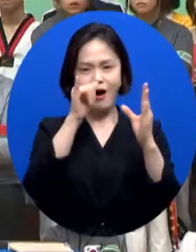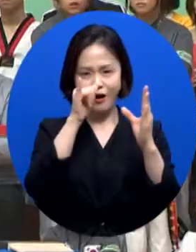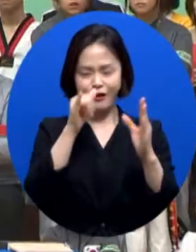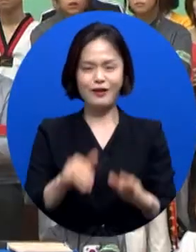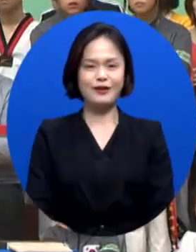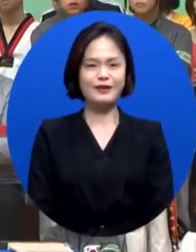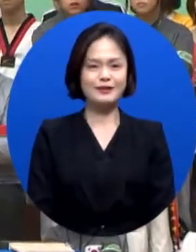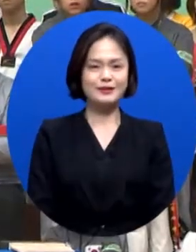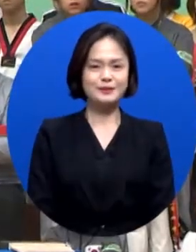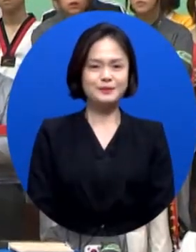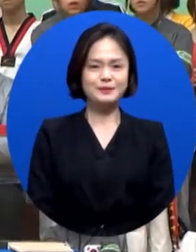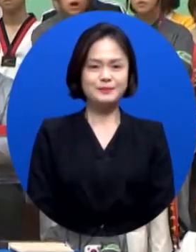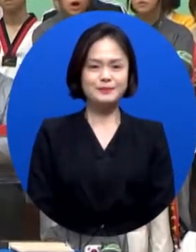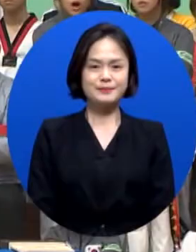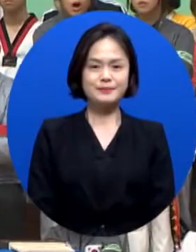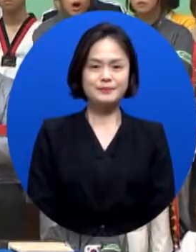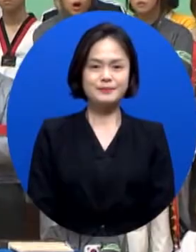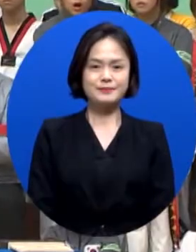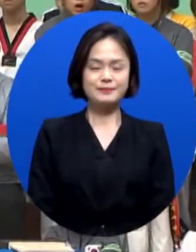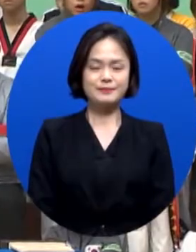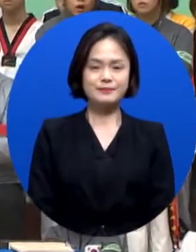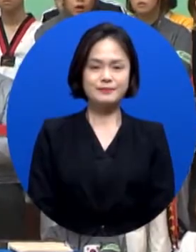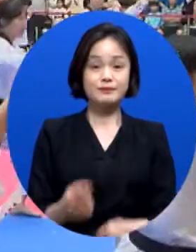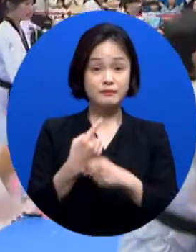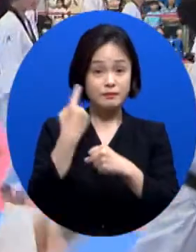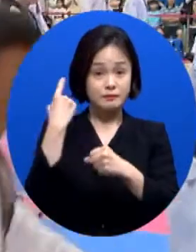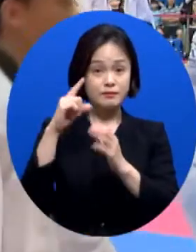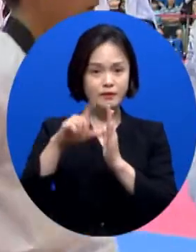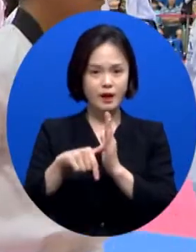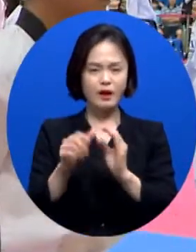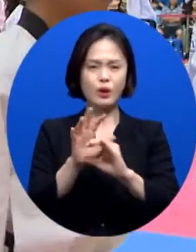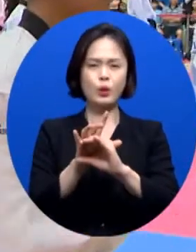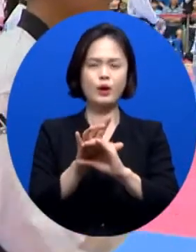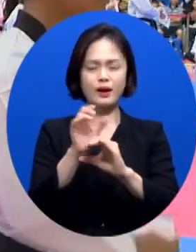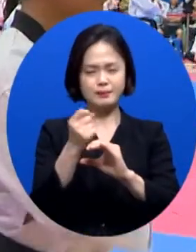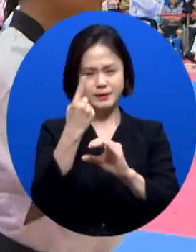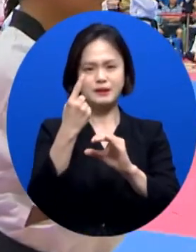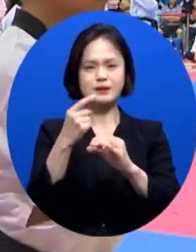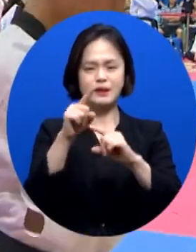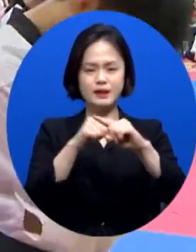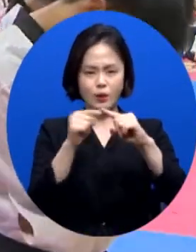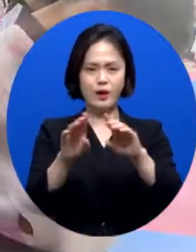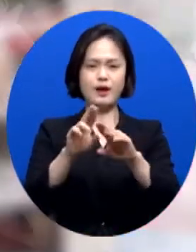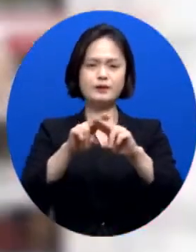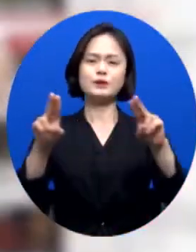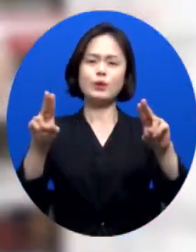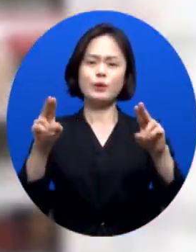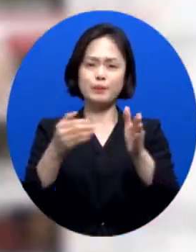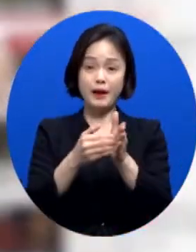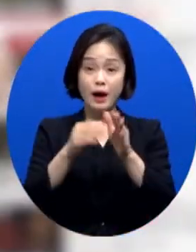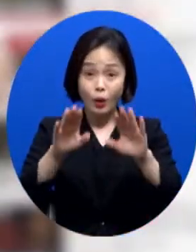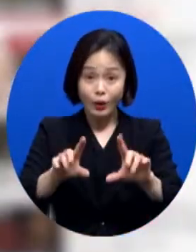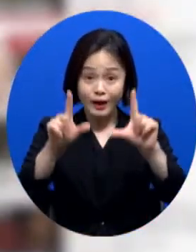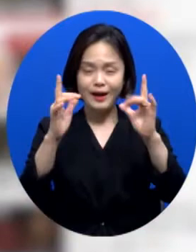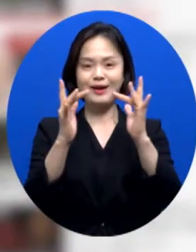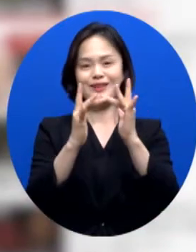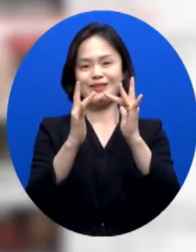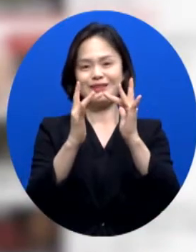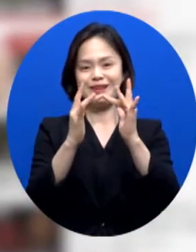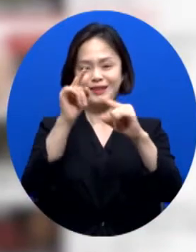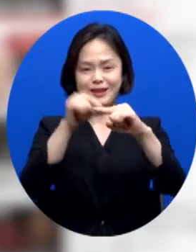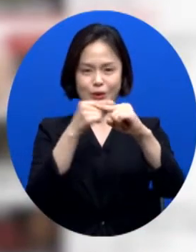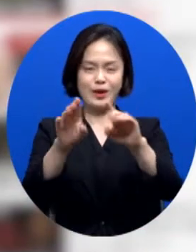규모로 운영되어 온 바 있습니다. 지난해 코로나19로 대회가 취소됐지만 올해 유튜브를 통해 온라인 진행을